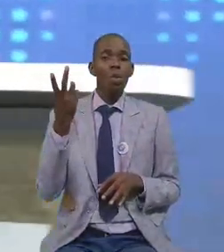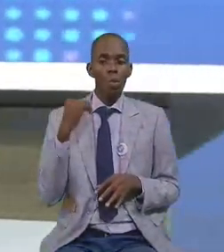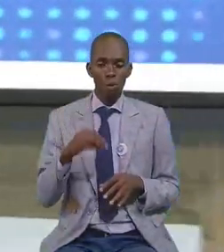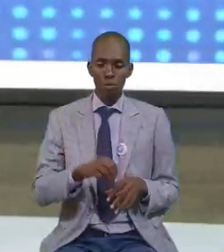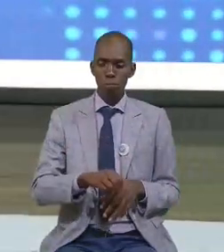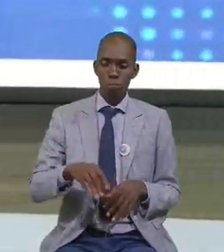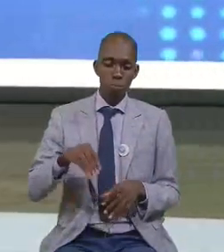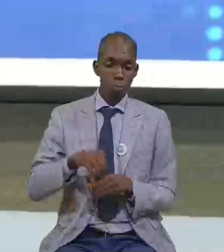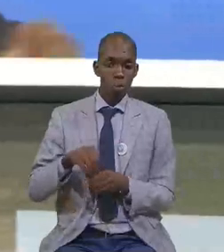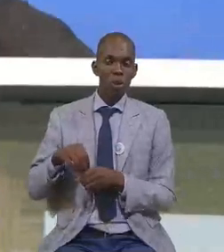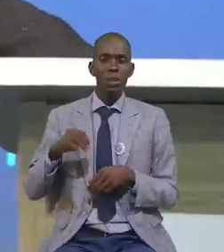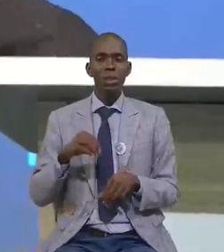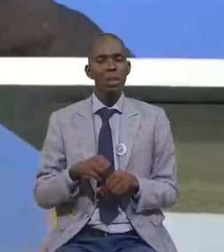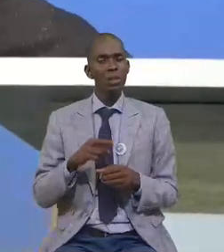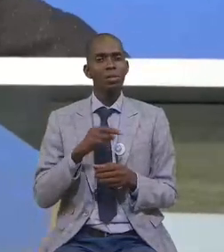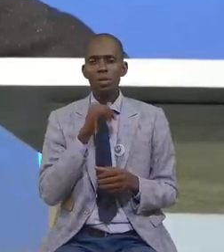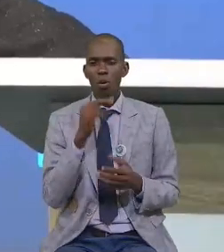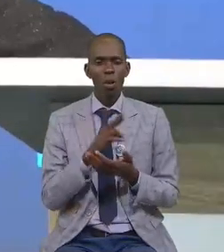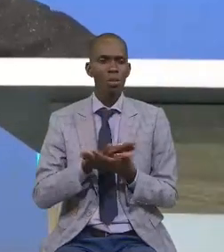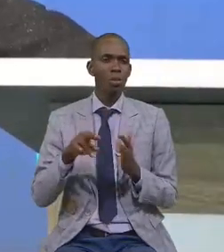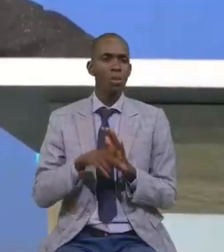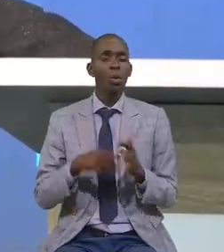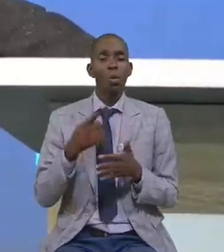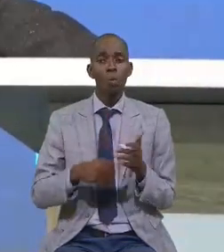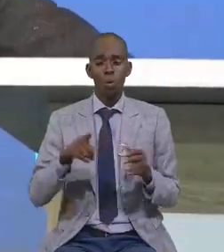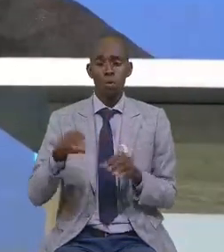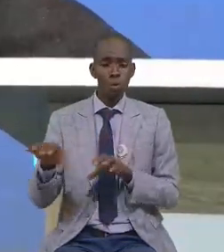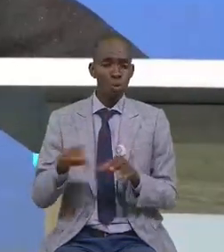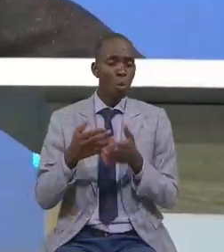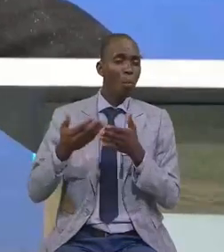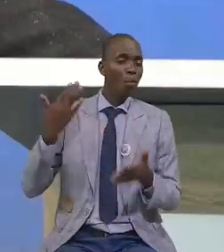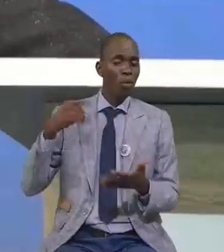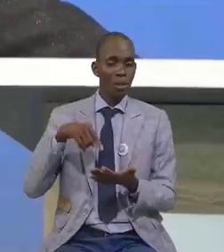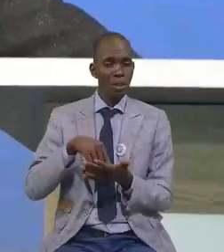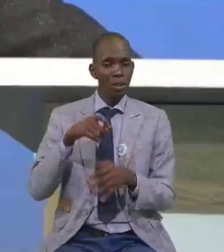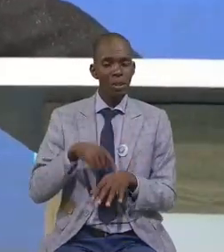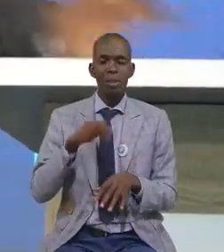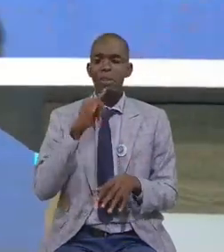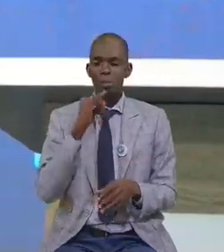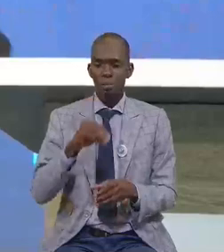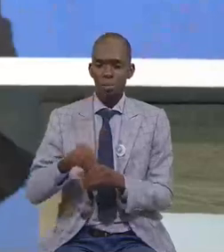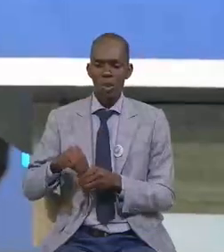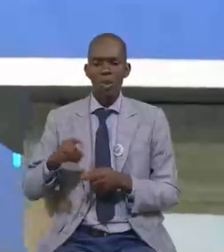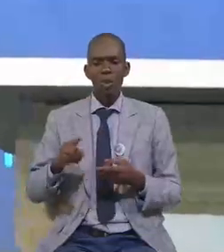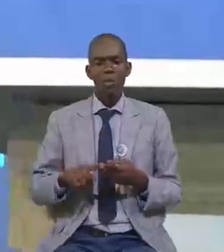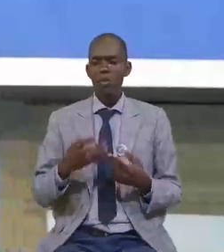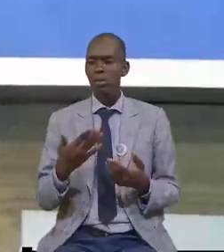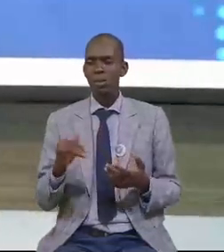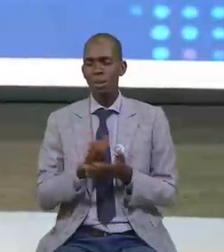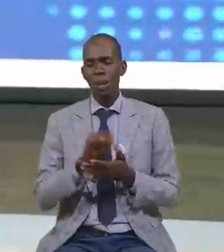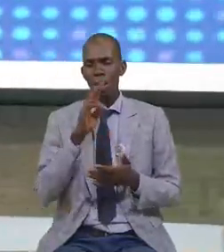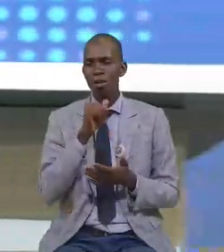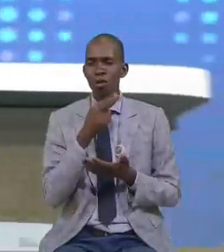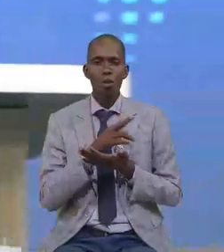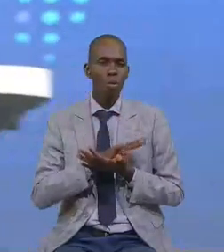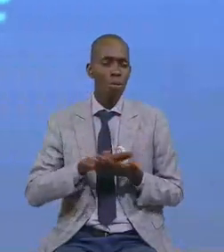vous semez selon l'injustice. Ce que vous faisiez avant ce temps-ci, c'est semer selon l'impiété. Ce